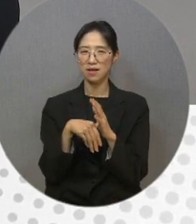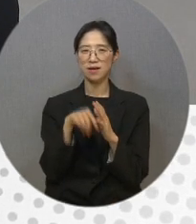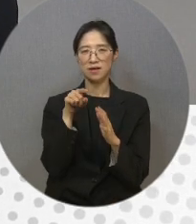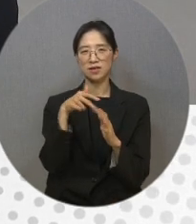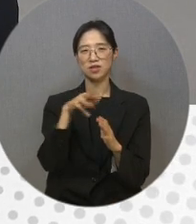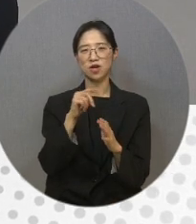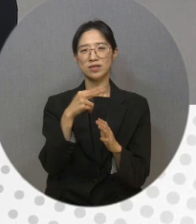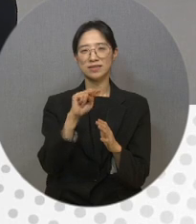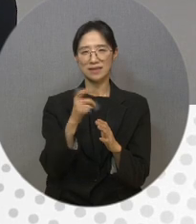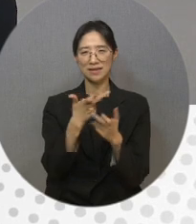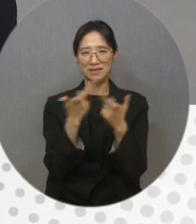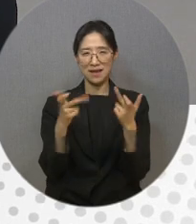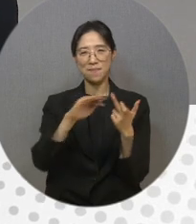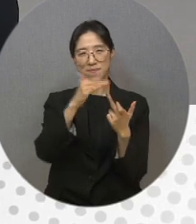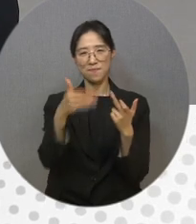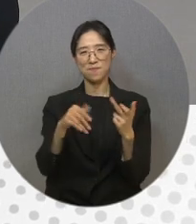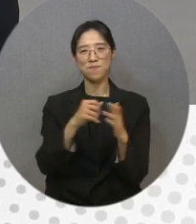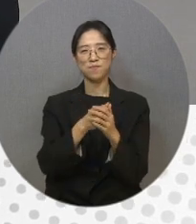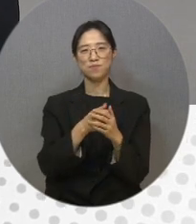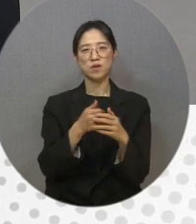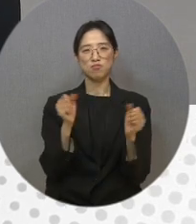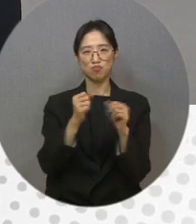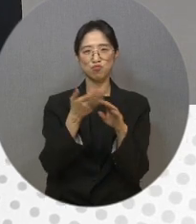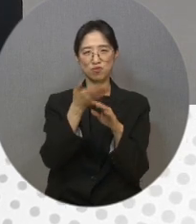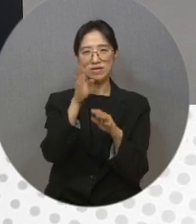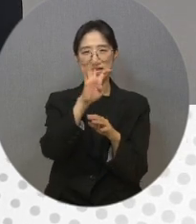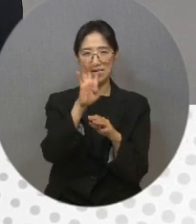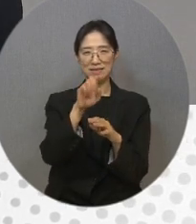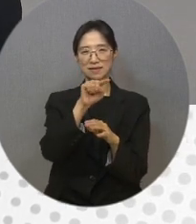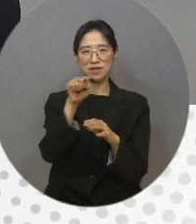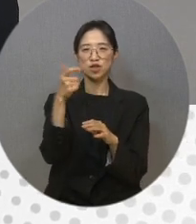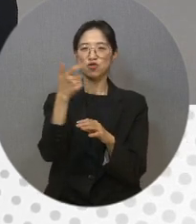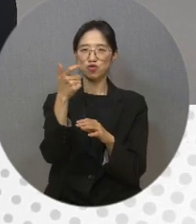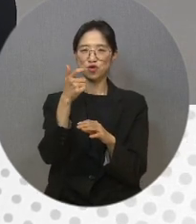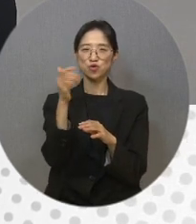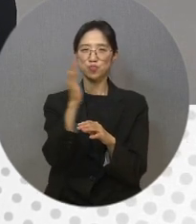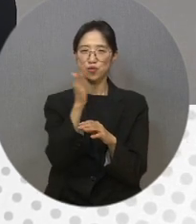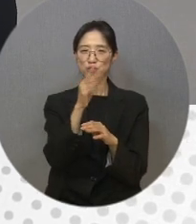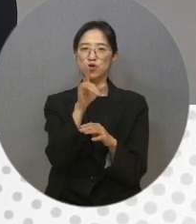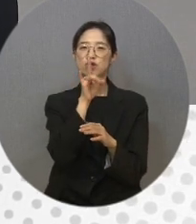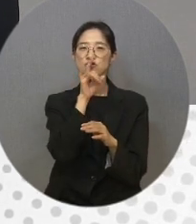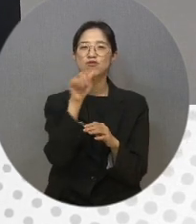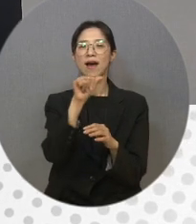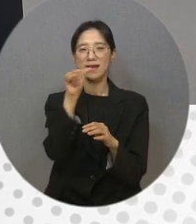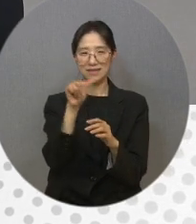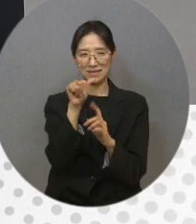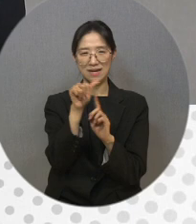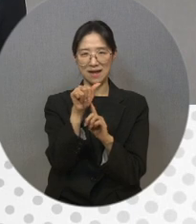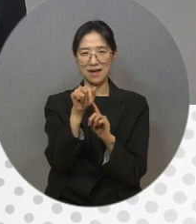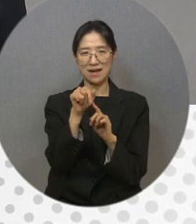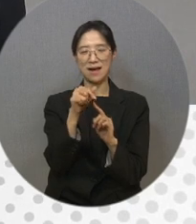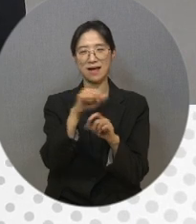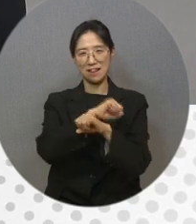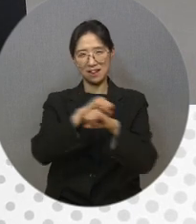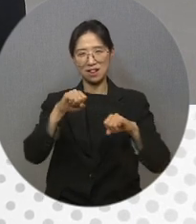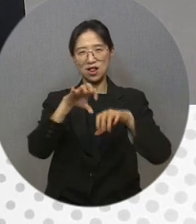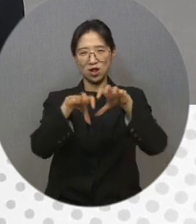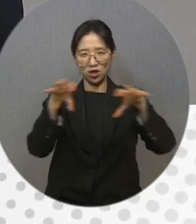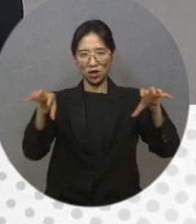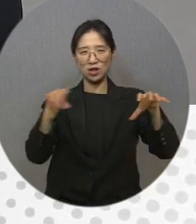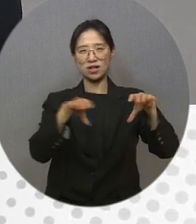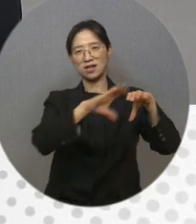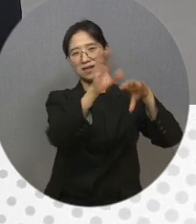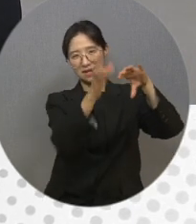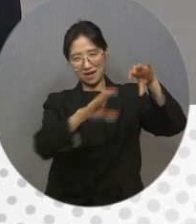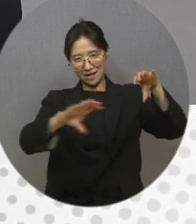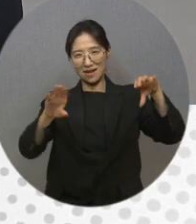천산산맥은 북위 40도와 60도 선상의 중앙아시아, 유라시아 대륙의 전체에 포진하고